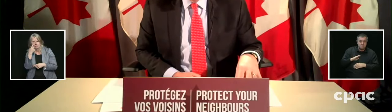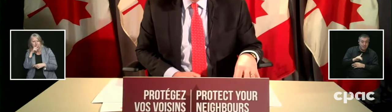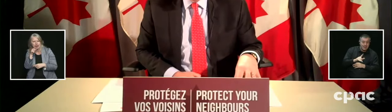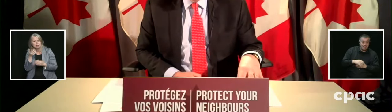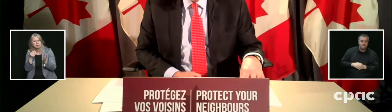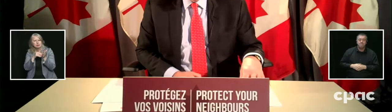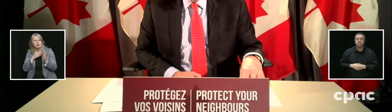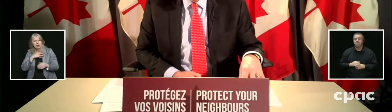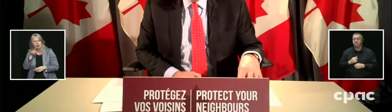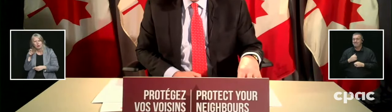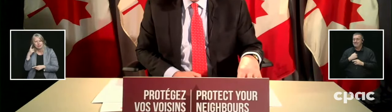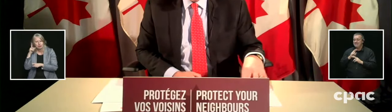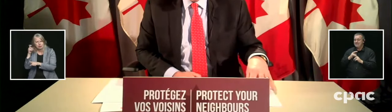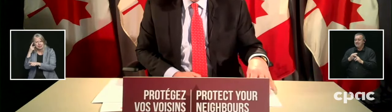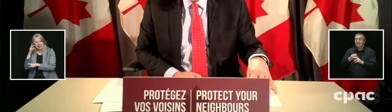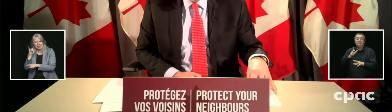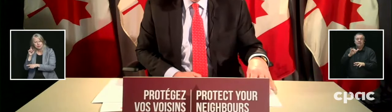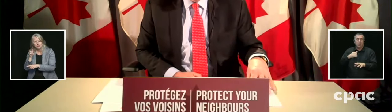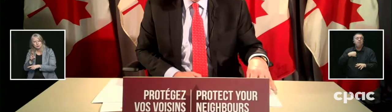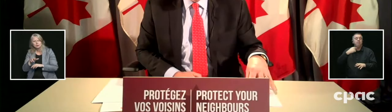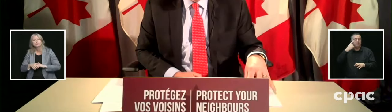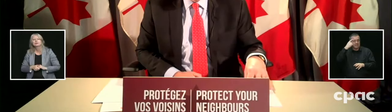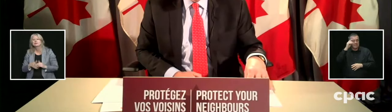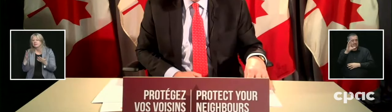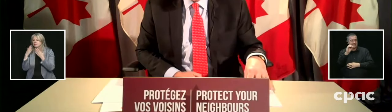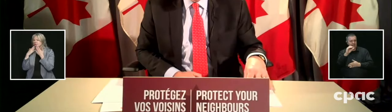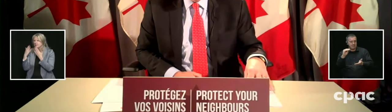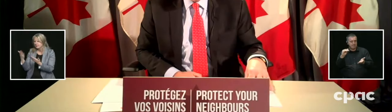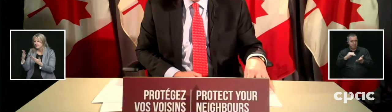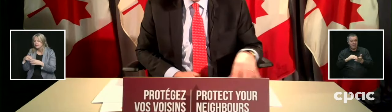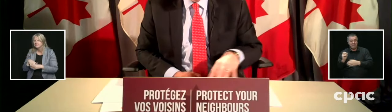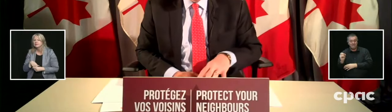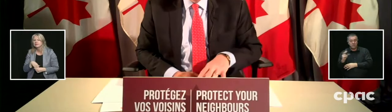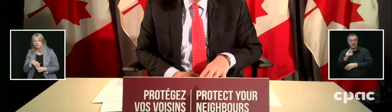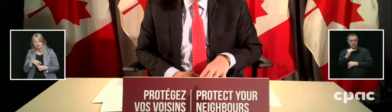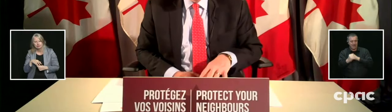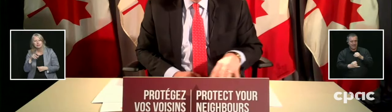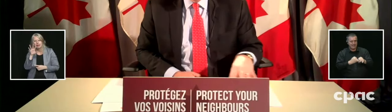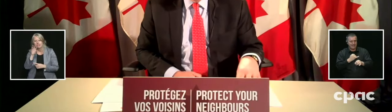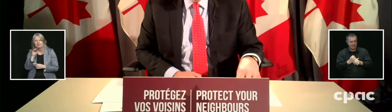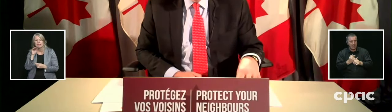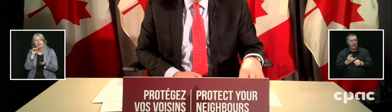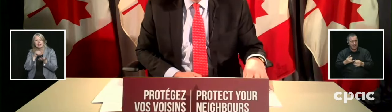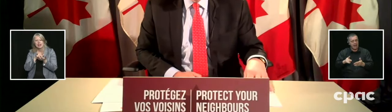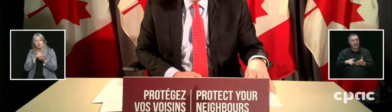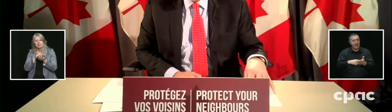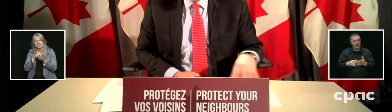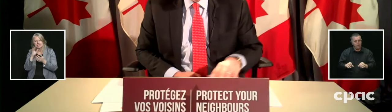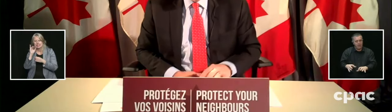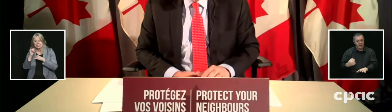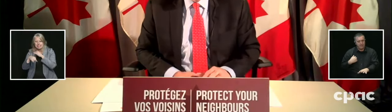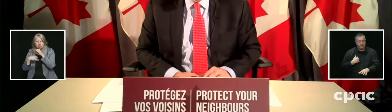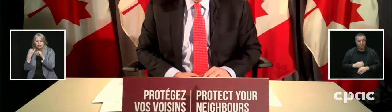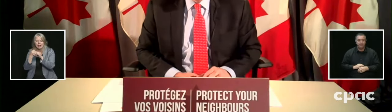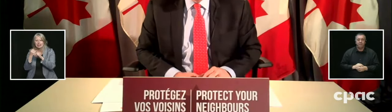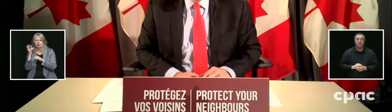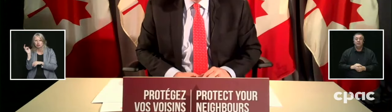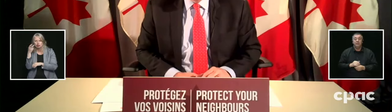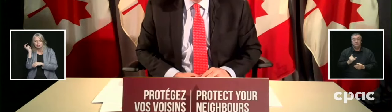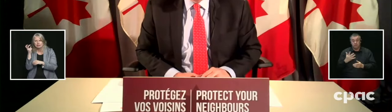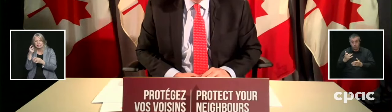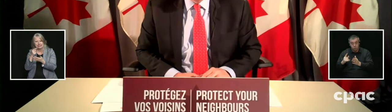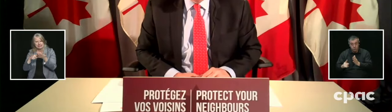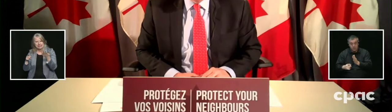C'est ça, Lina. Moi, je crois que c'est 50 000 voyages à l'international, mais si vous le répétez, Patty